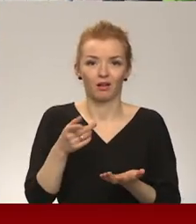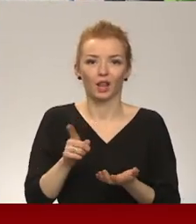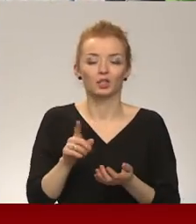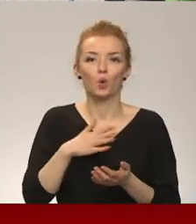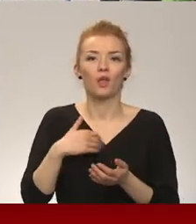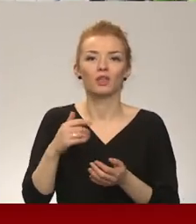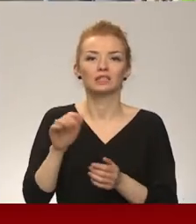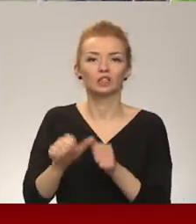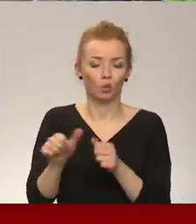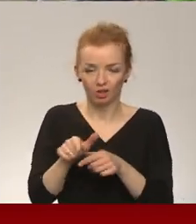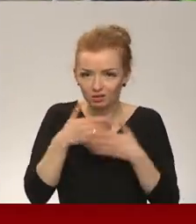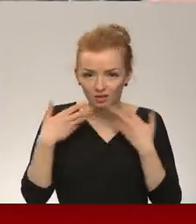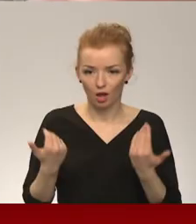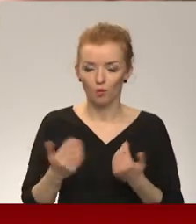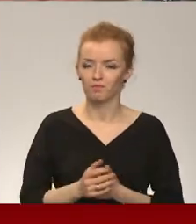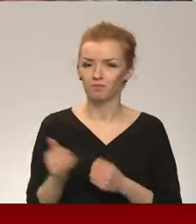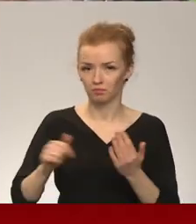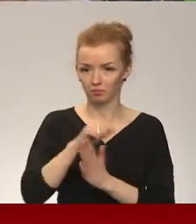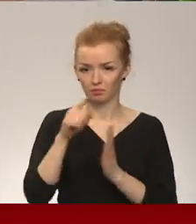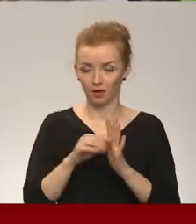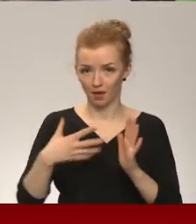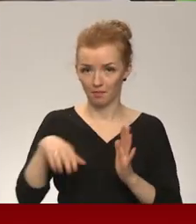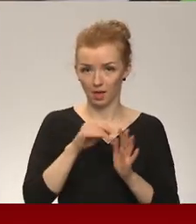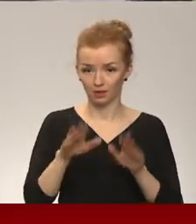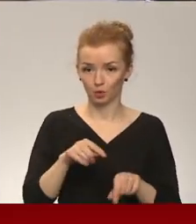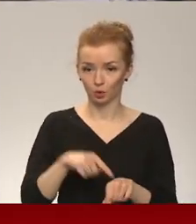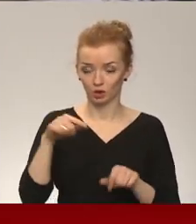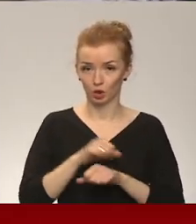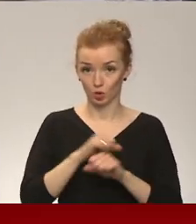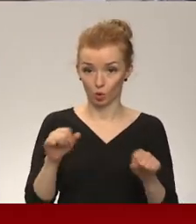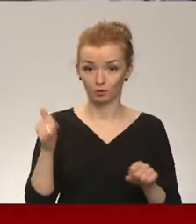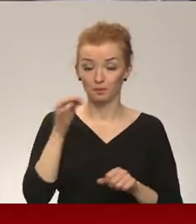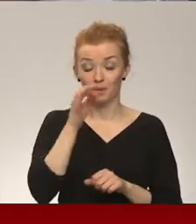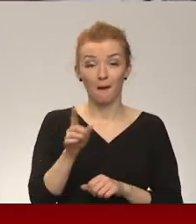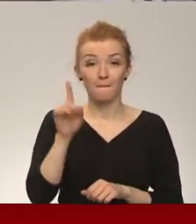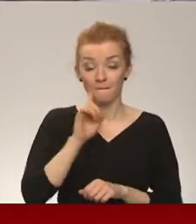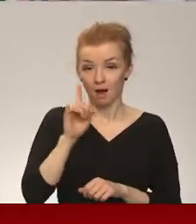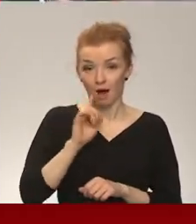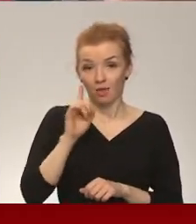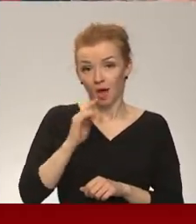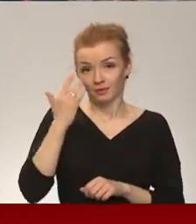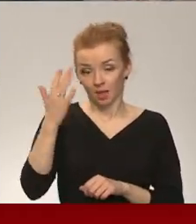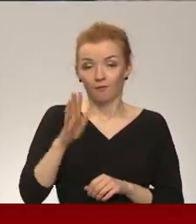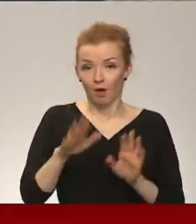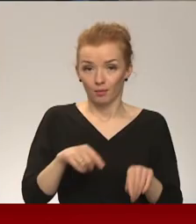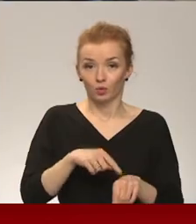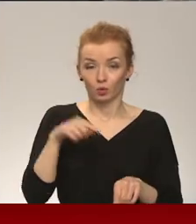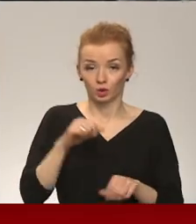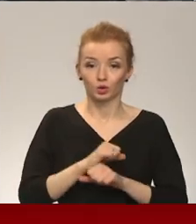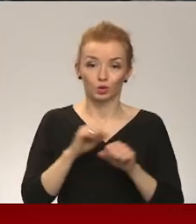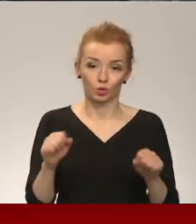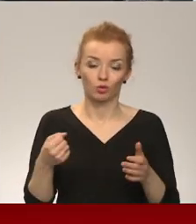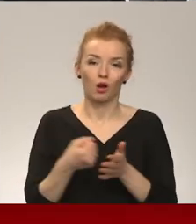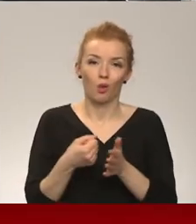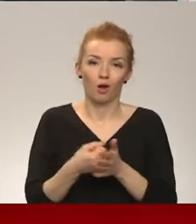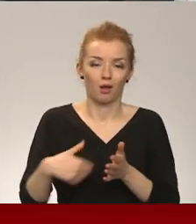notikumam. Jūs varat, cik droši mēs varam justies šeit Latvijā? Nu, pagaidām cerams, ka mēs varam justies droši, tāpēc, ka, nu, galā mēs